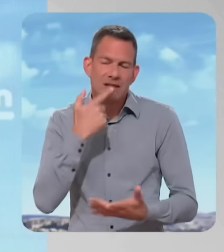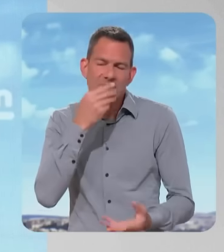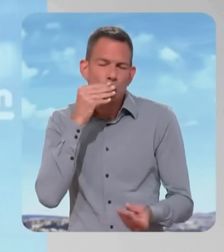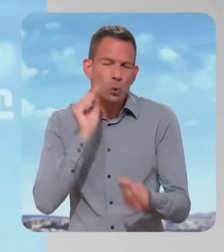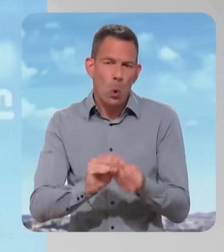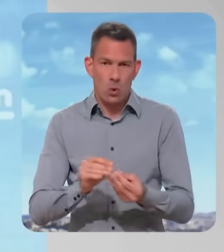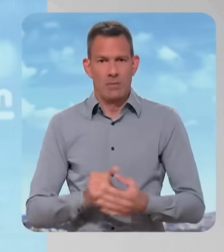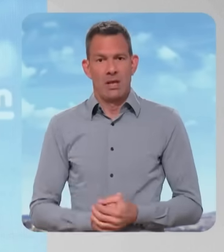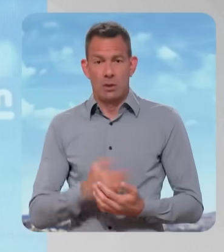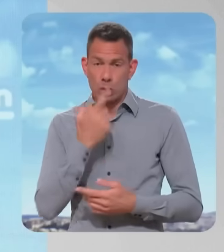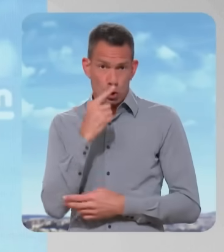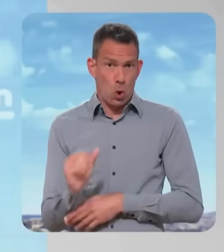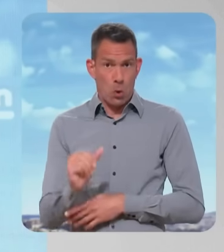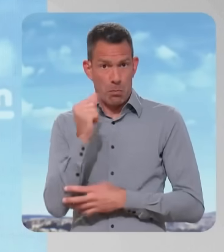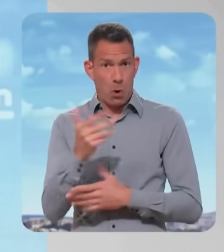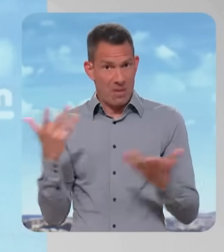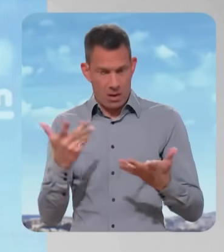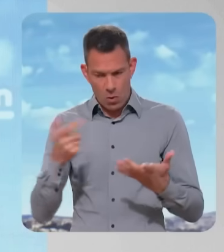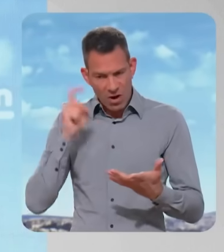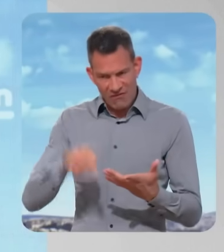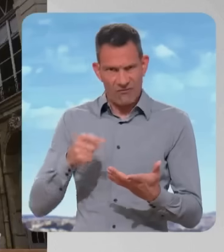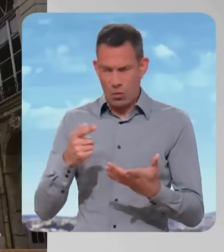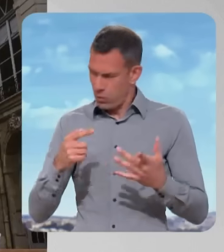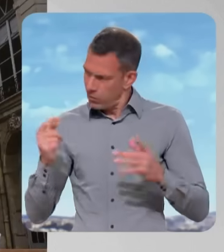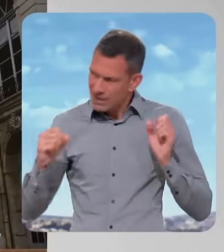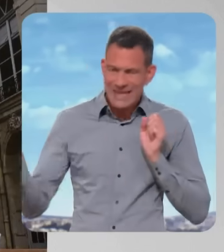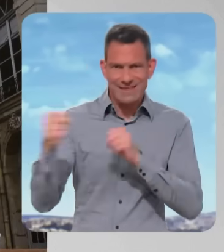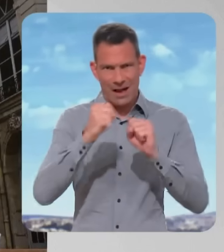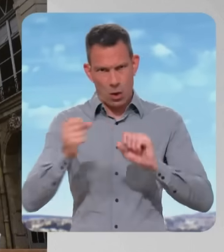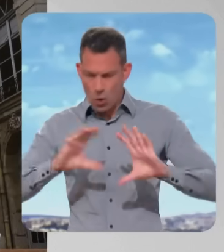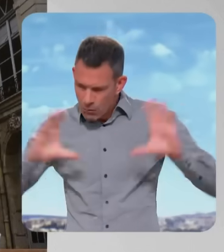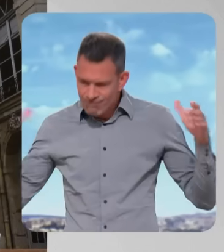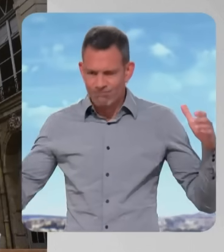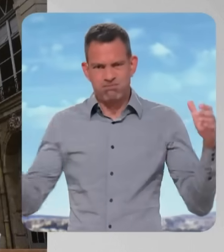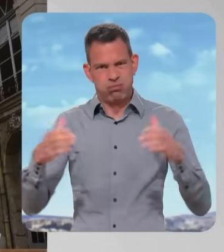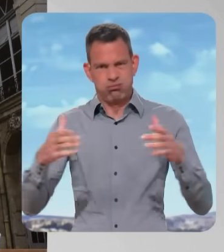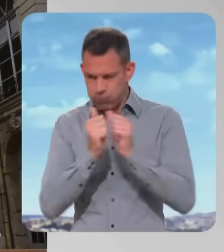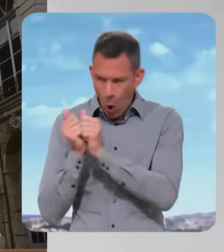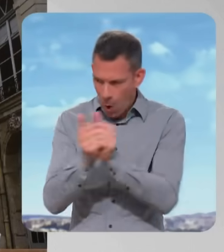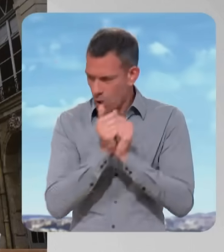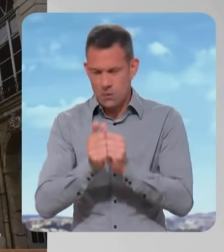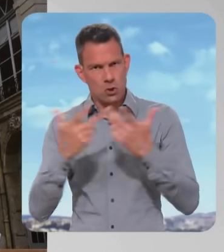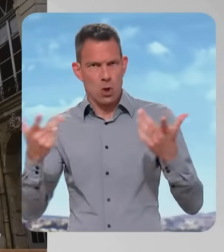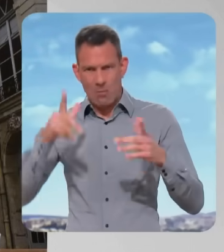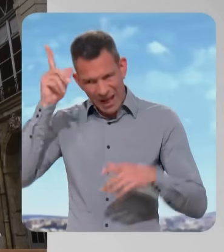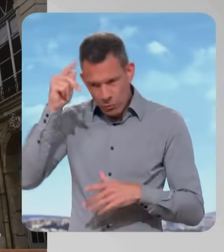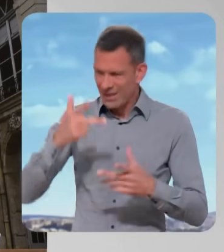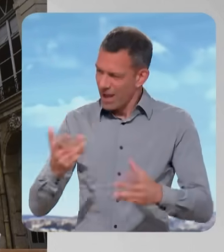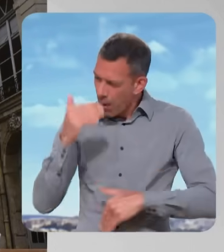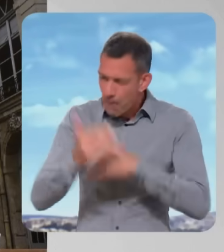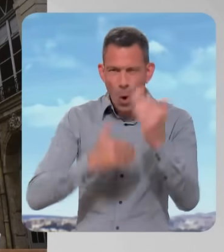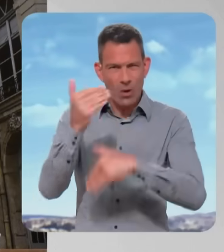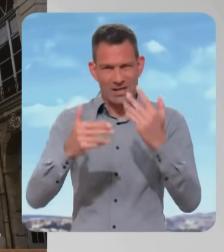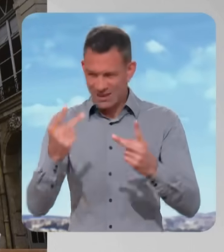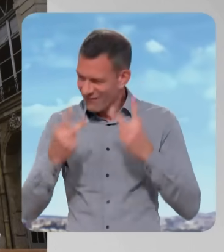moi je pense qu'il faut d'abord que nous réussissions à nous entendre à constituer un grand bloc central républicain progressiste